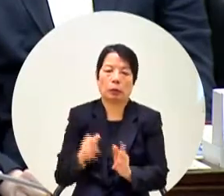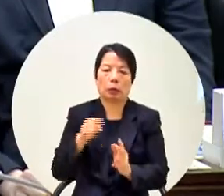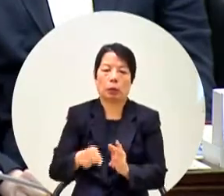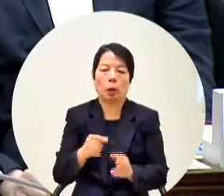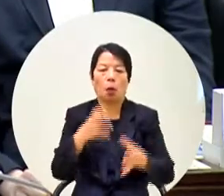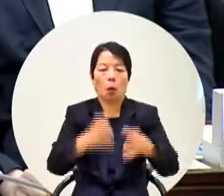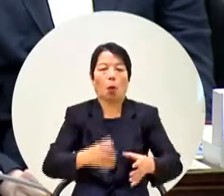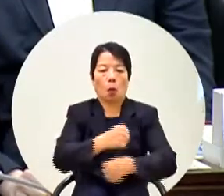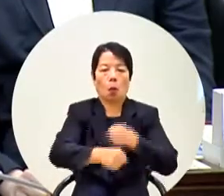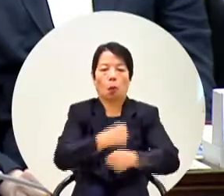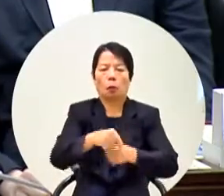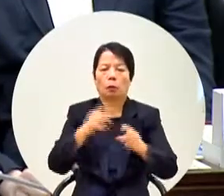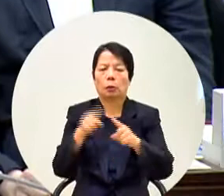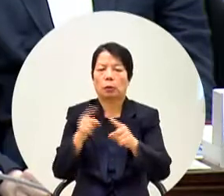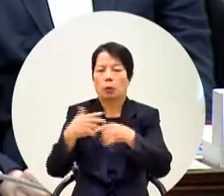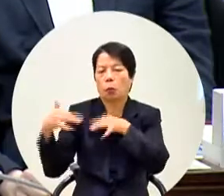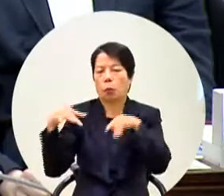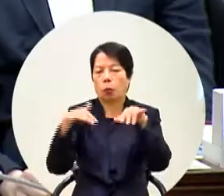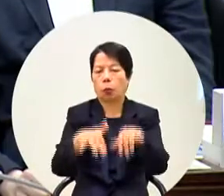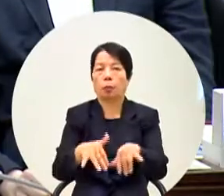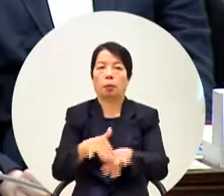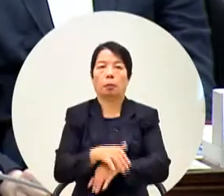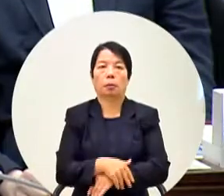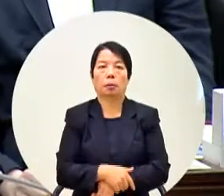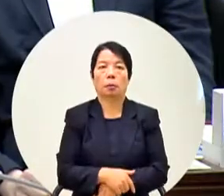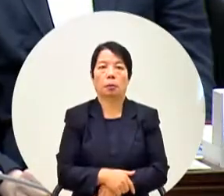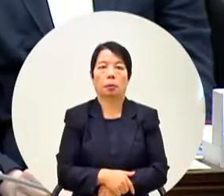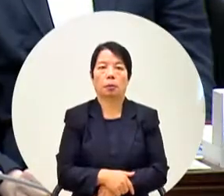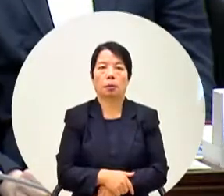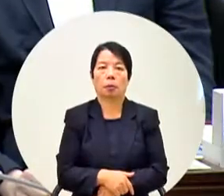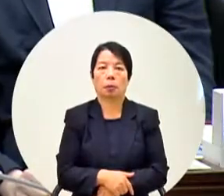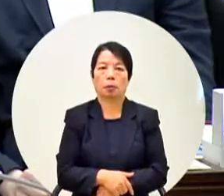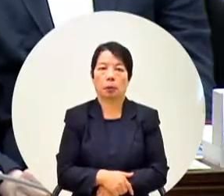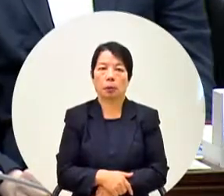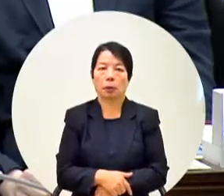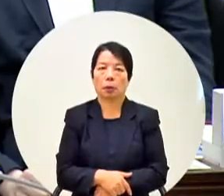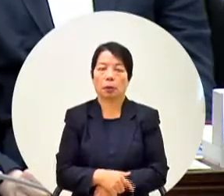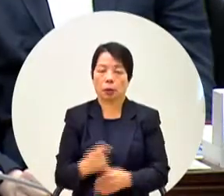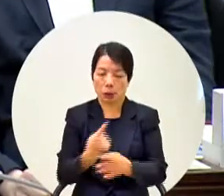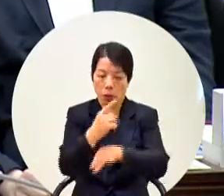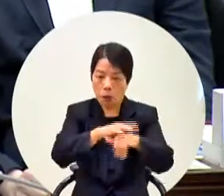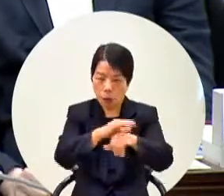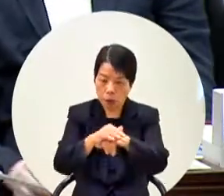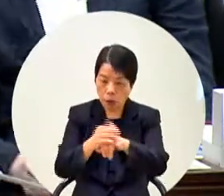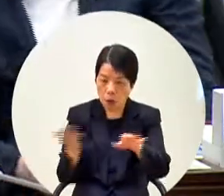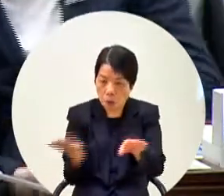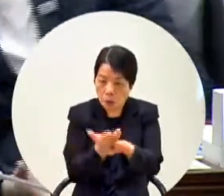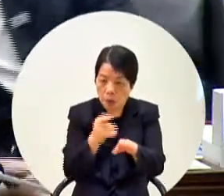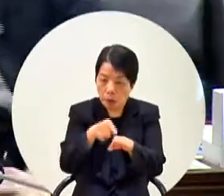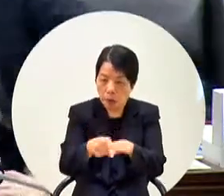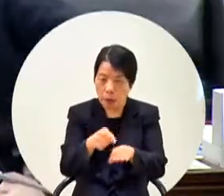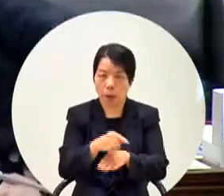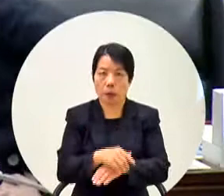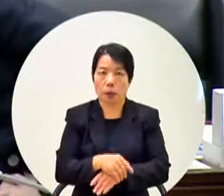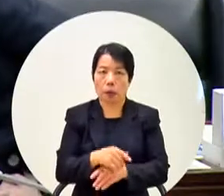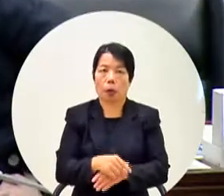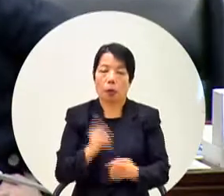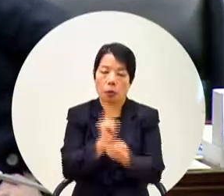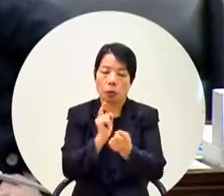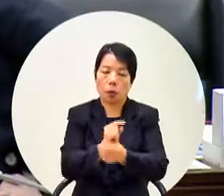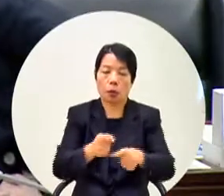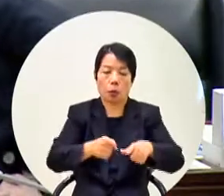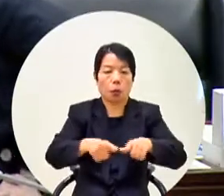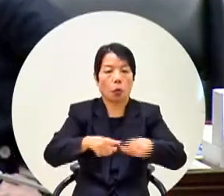洋局长，咱我甲你请教一下，哦。干那一个情人码头，这个公园的维护